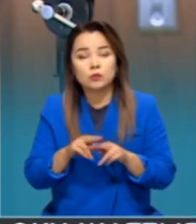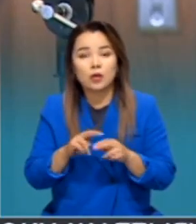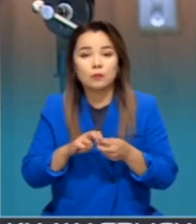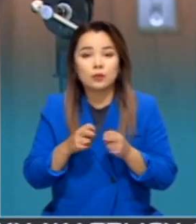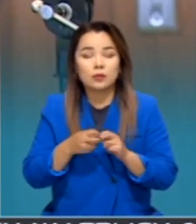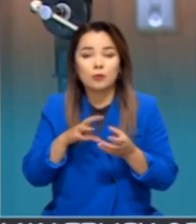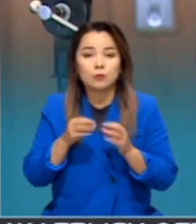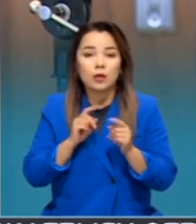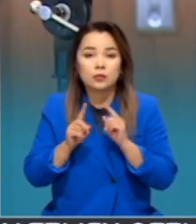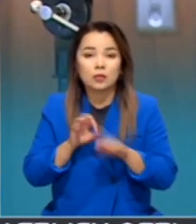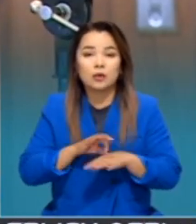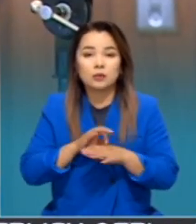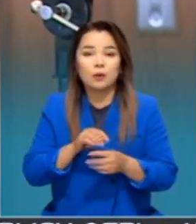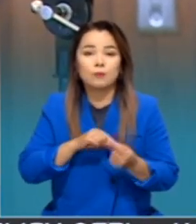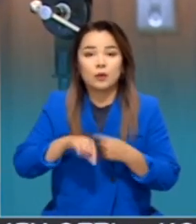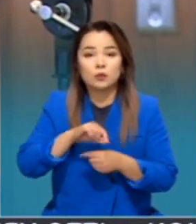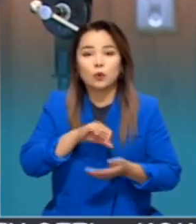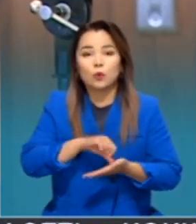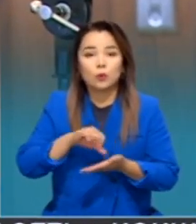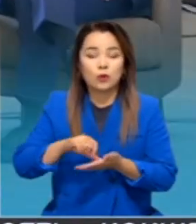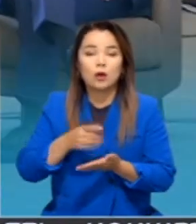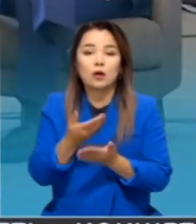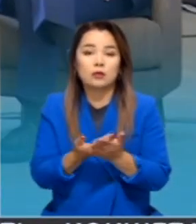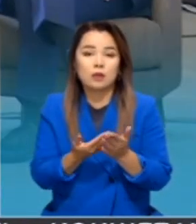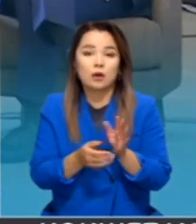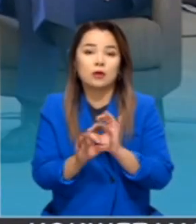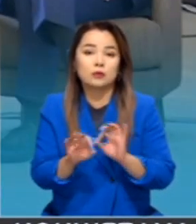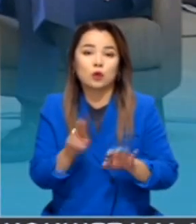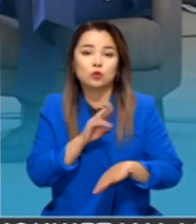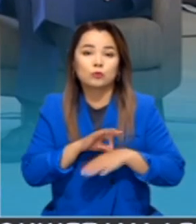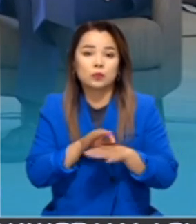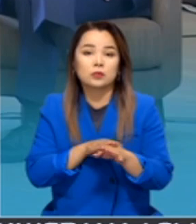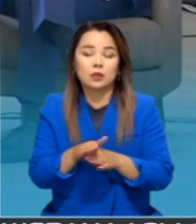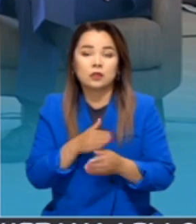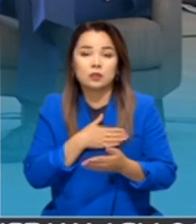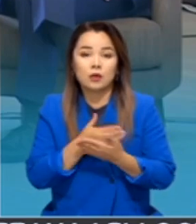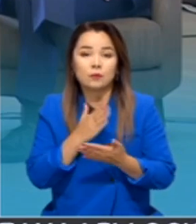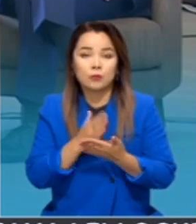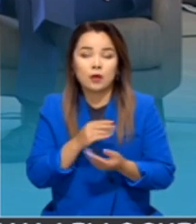мәселені талқылады. Бизнес өкілдері түсіндіру жұмыстарын күшейтуді сұрады және